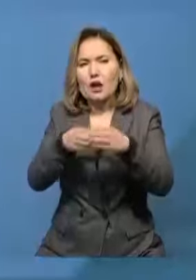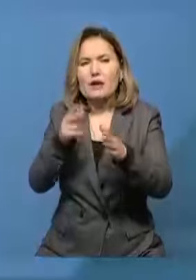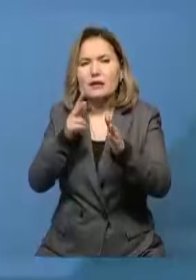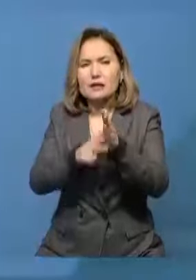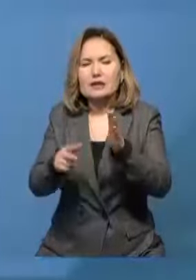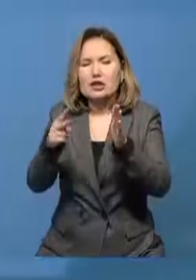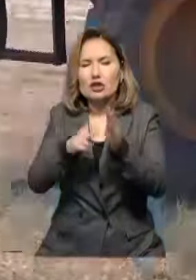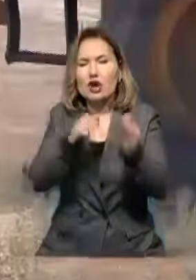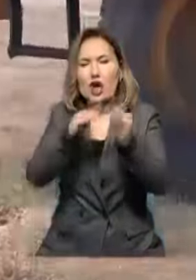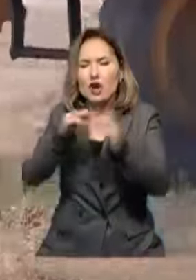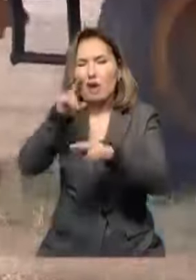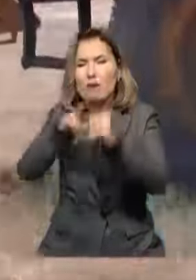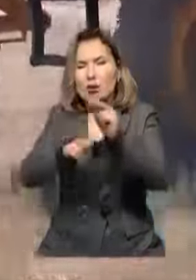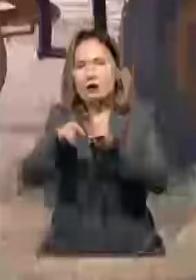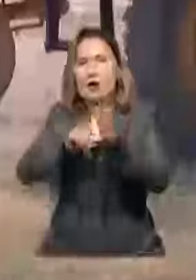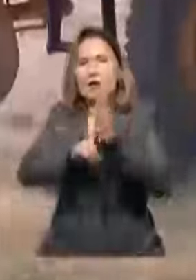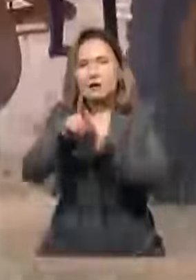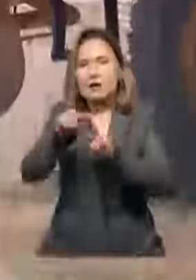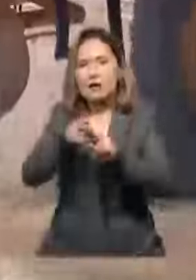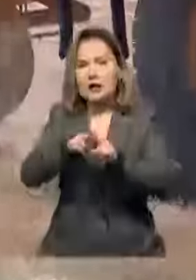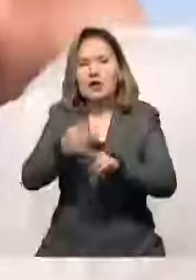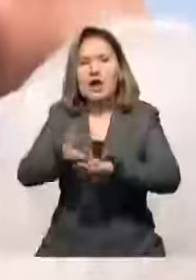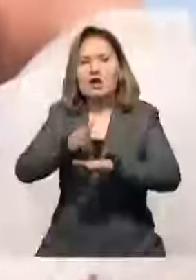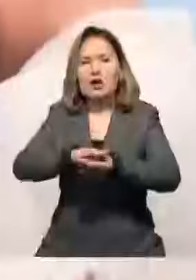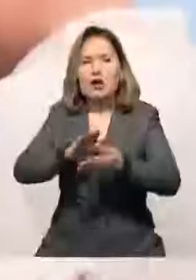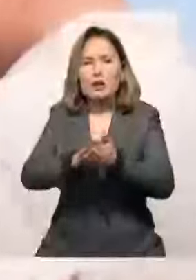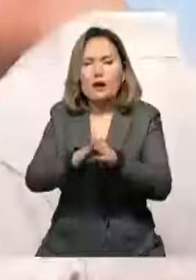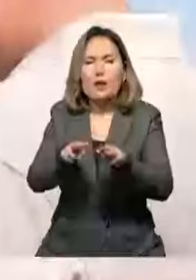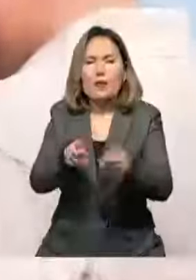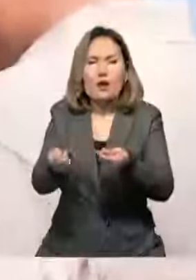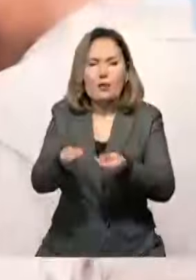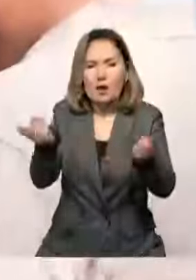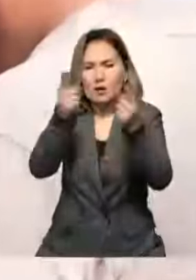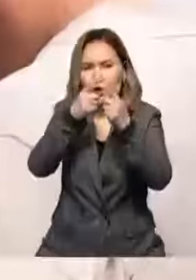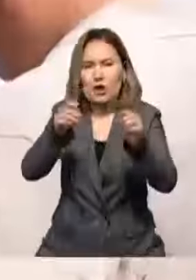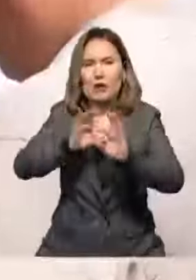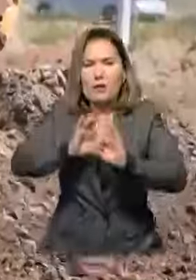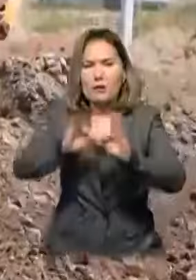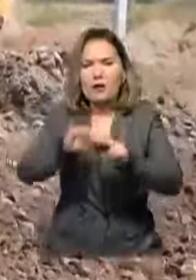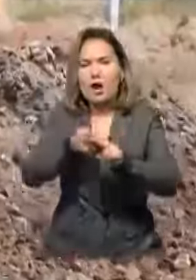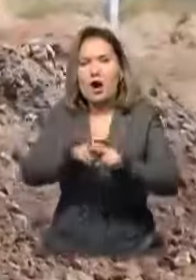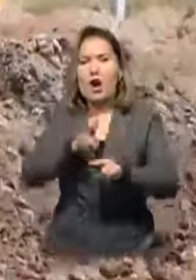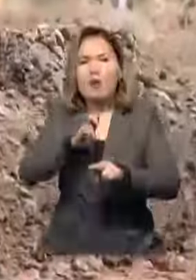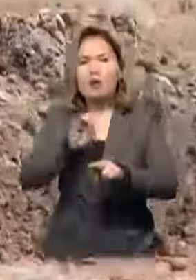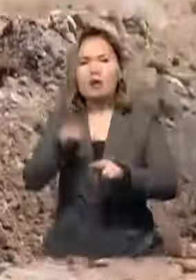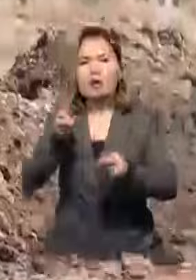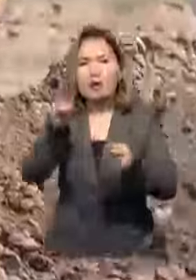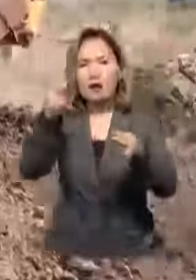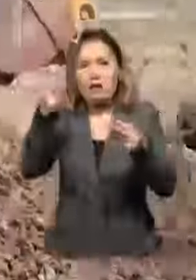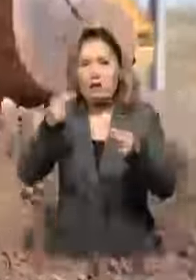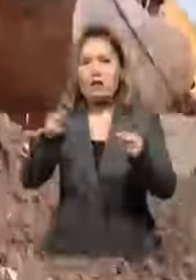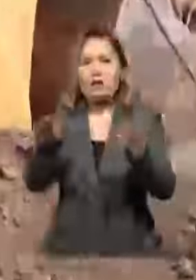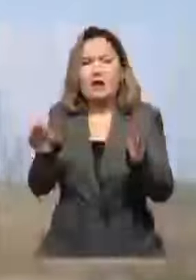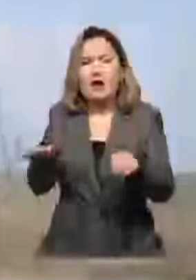80 жеке үйдің іргетасын қалауға дайындықты бастады. Бұл жайында төтенше жағдайлар жөніндегі жедел штаб өкілдері хабарлады. Болашақ шағын ауданында